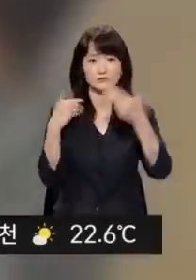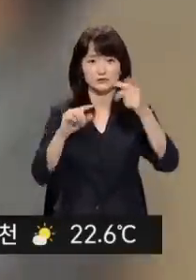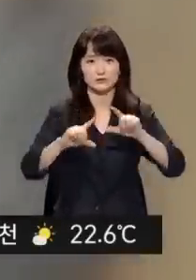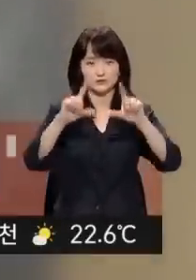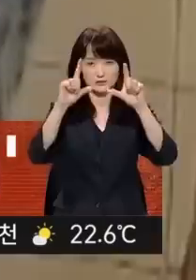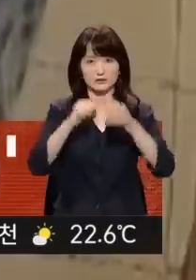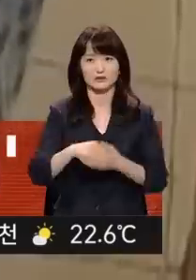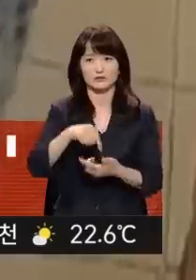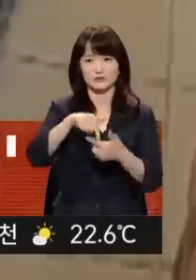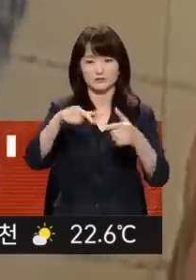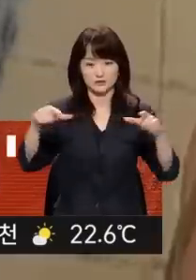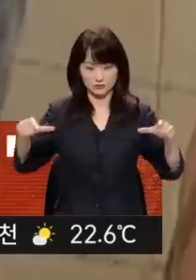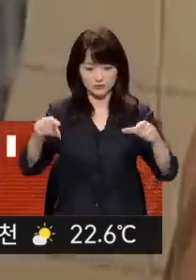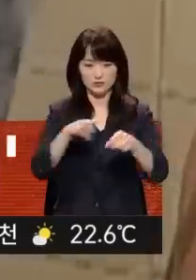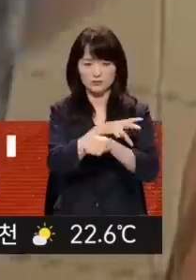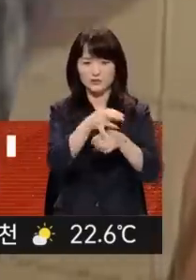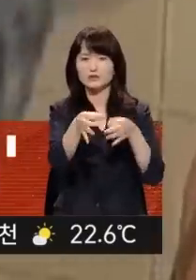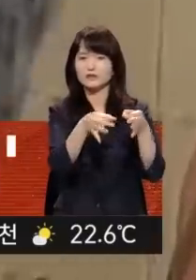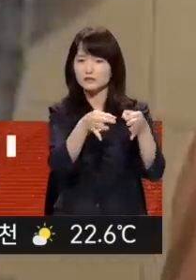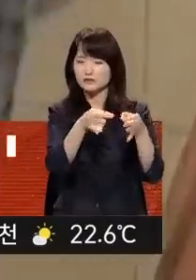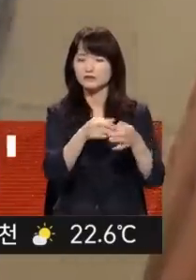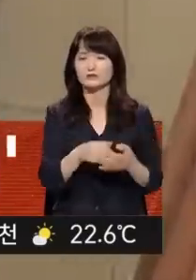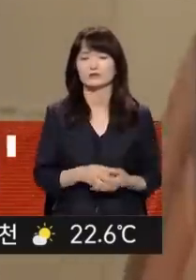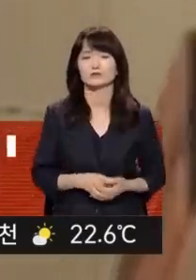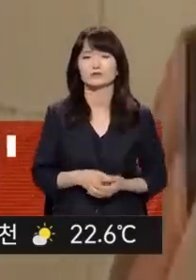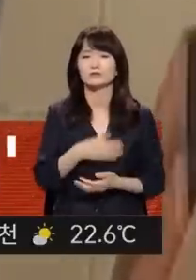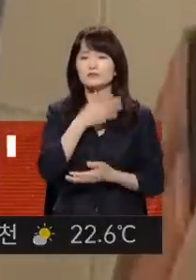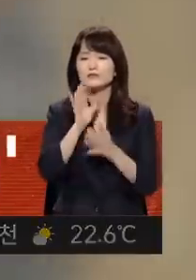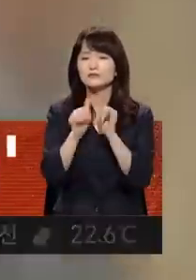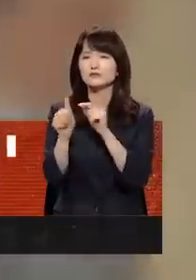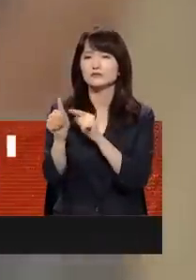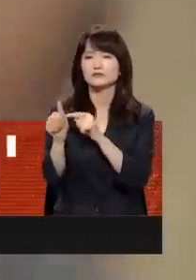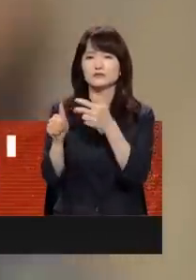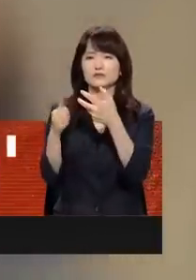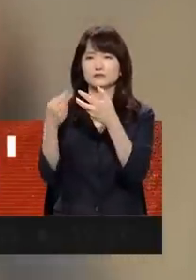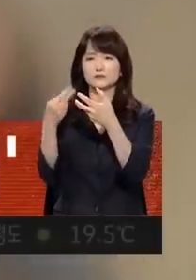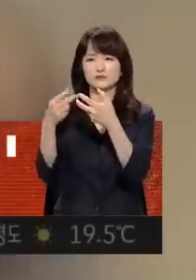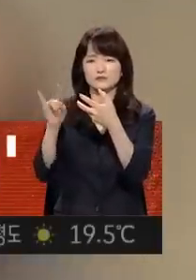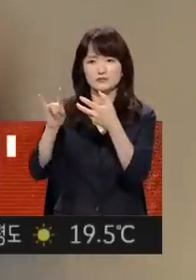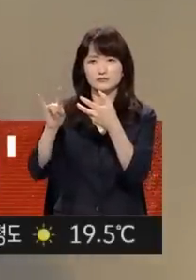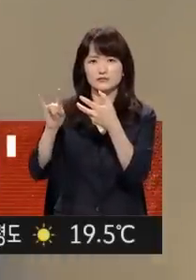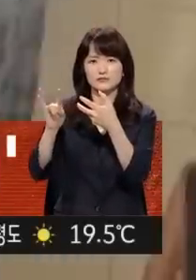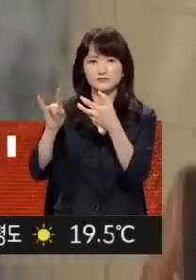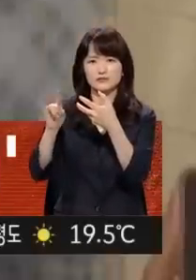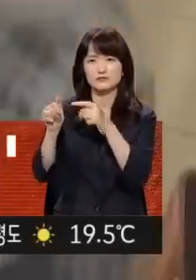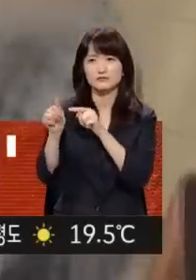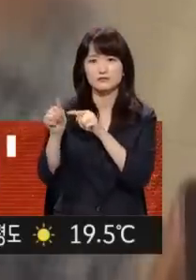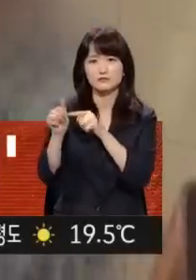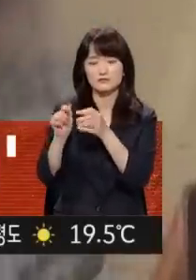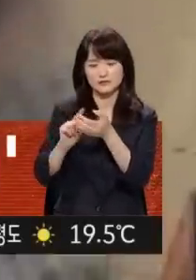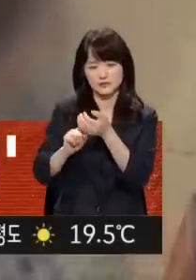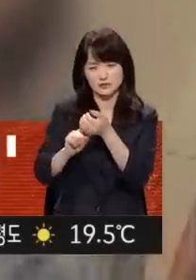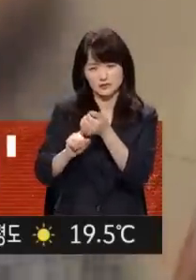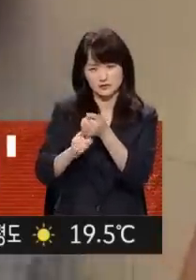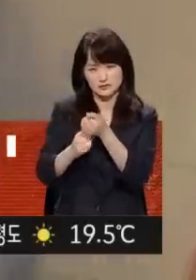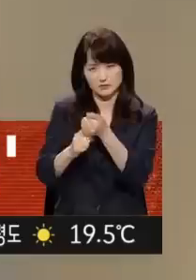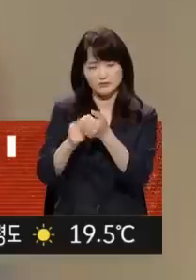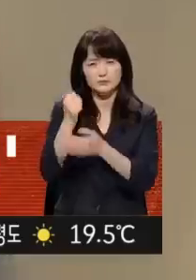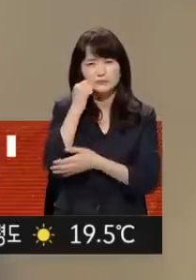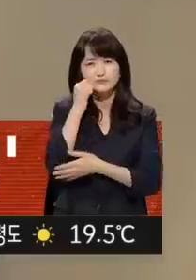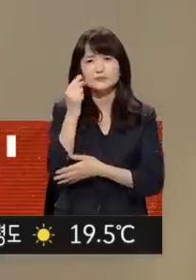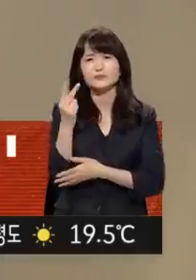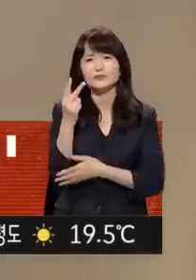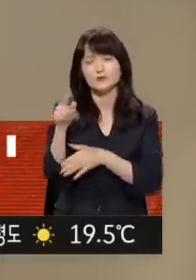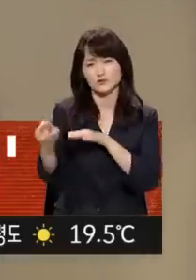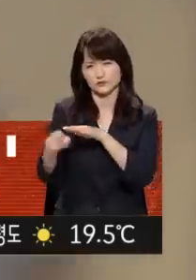강남구에 있는 한 편의점에서 있었던 일인데요 저 노인이 70대를 노인이 땅콩과자 2개를